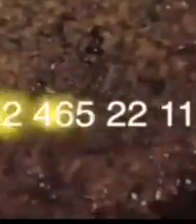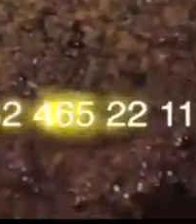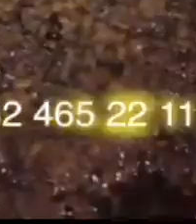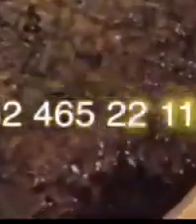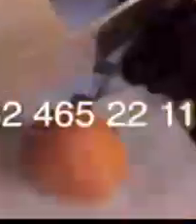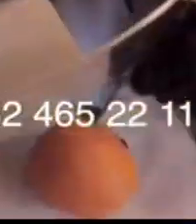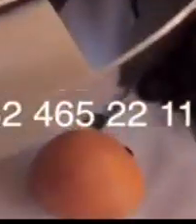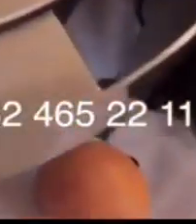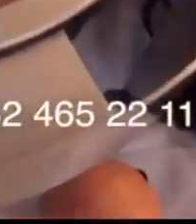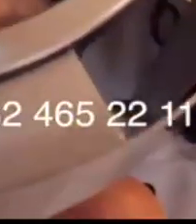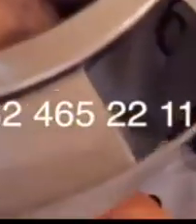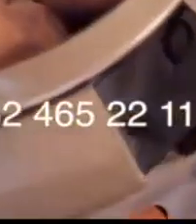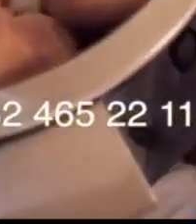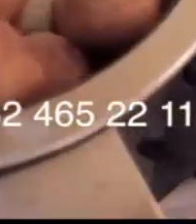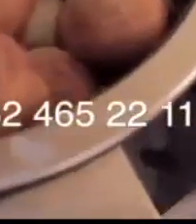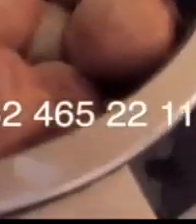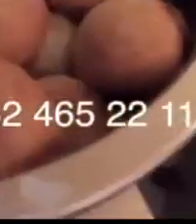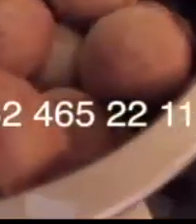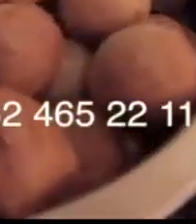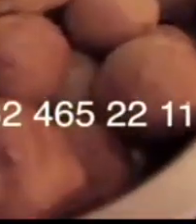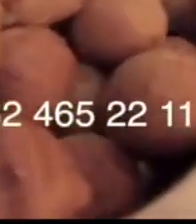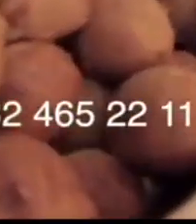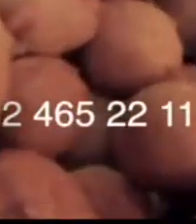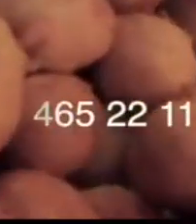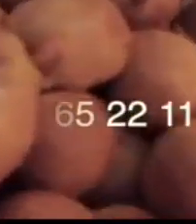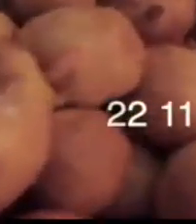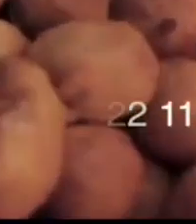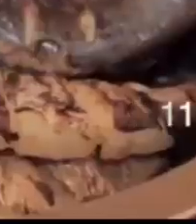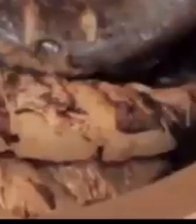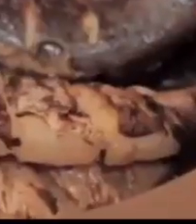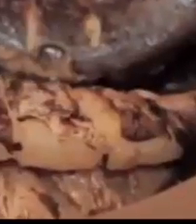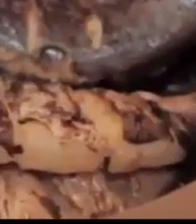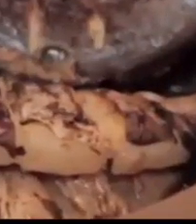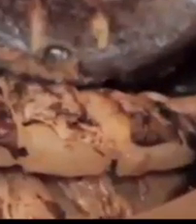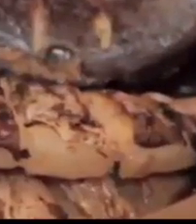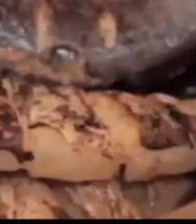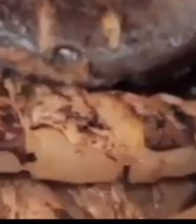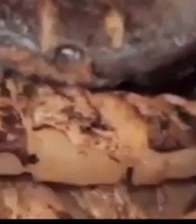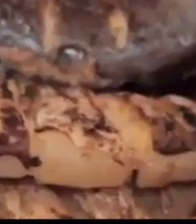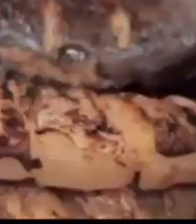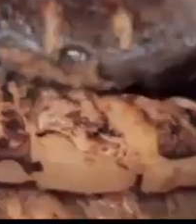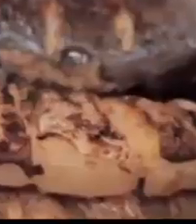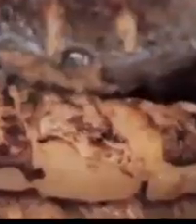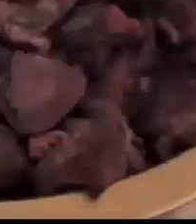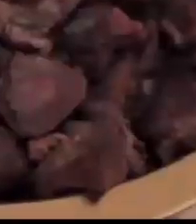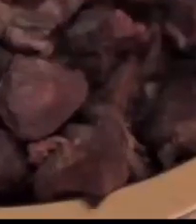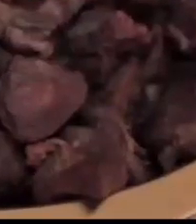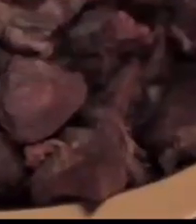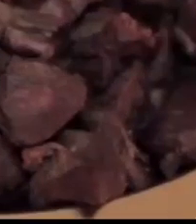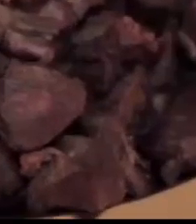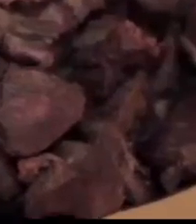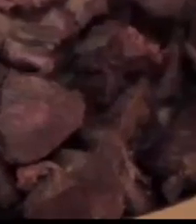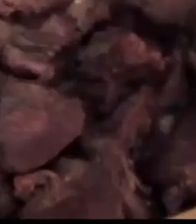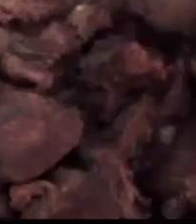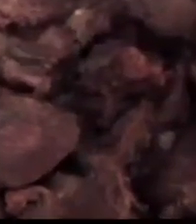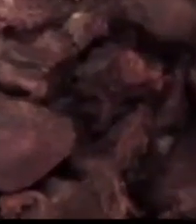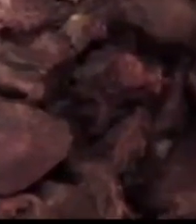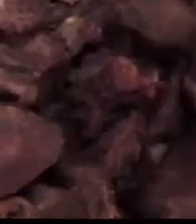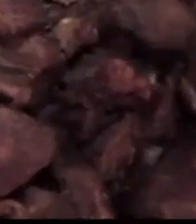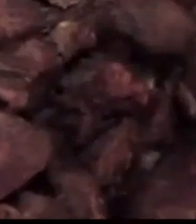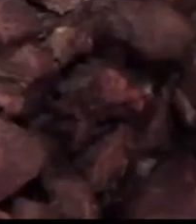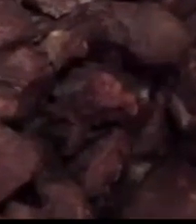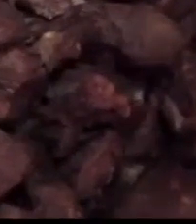465 22 11 72. Roms Event, le